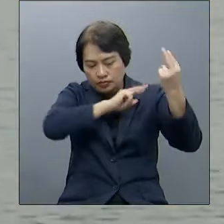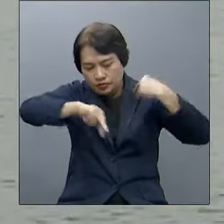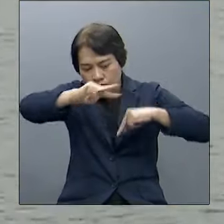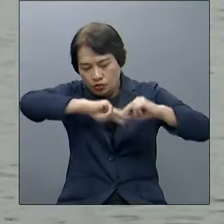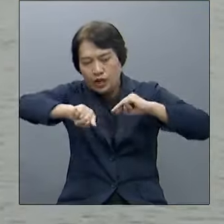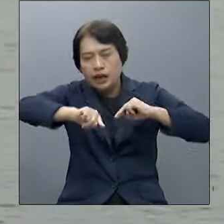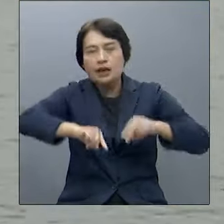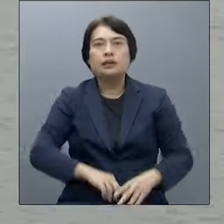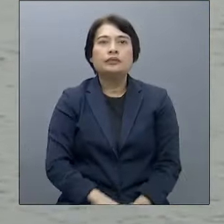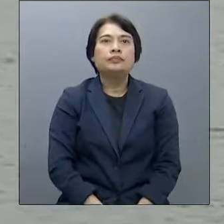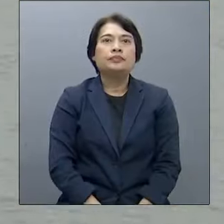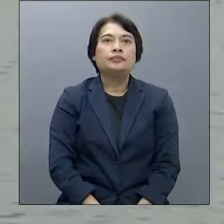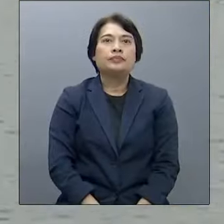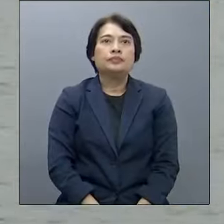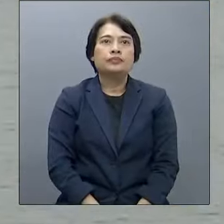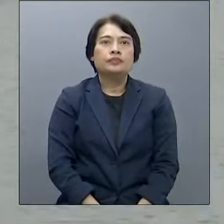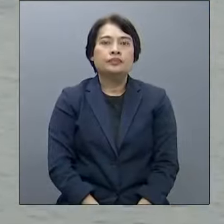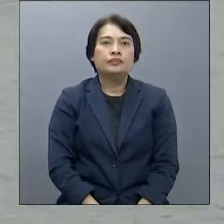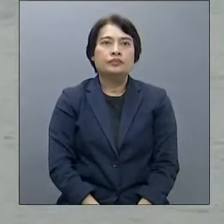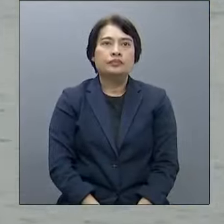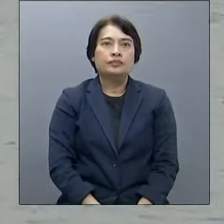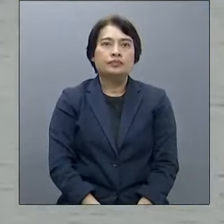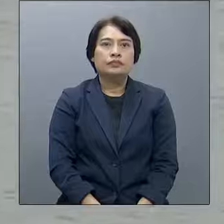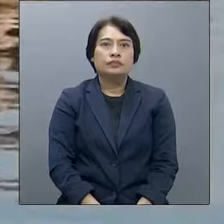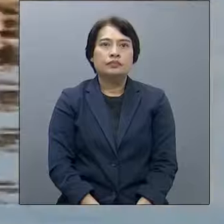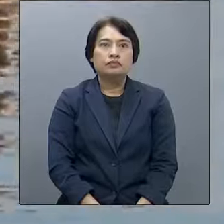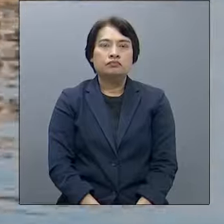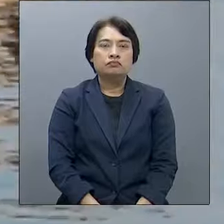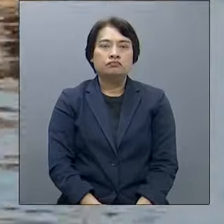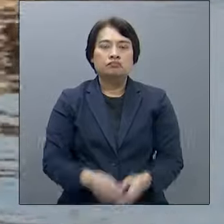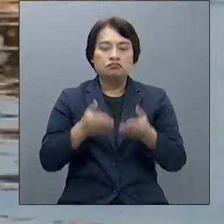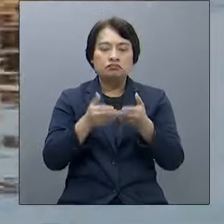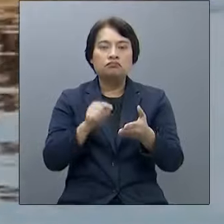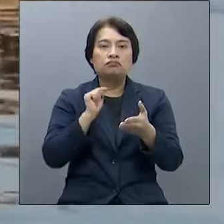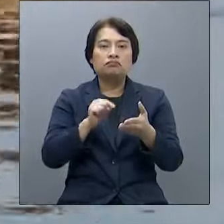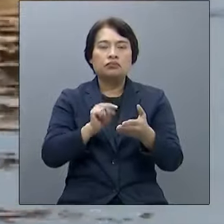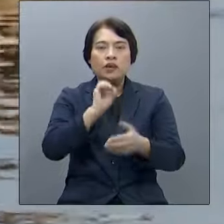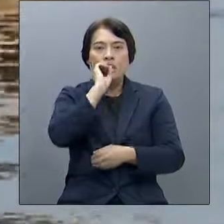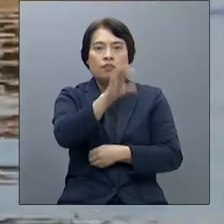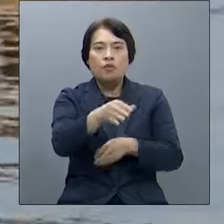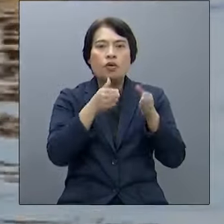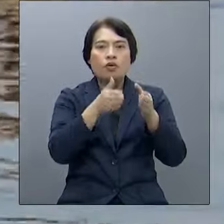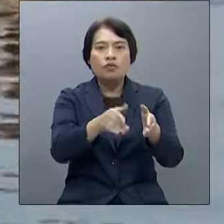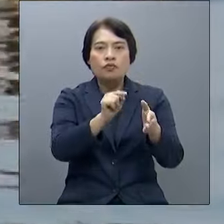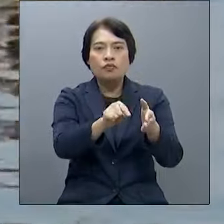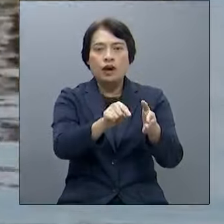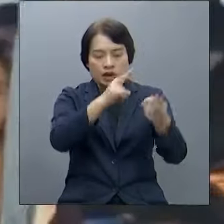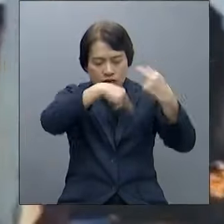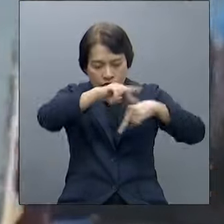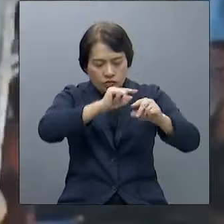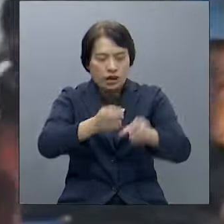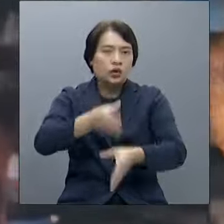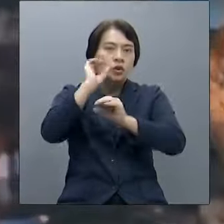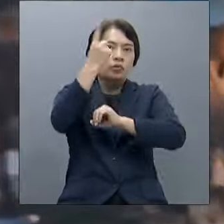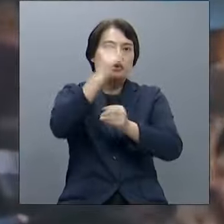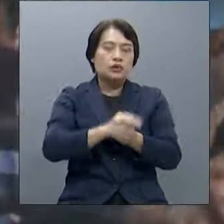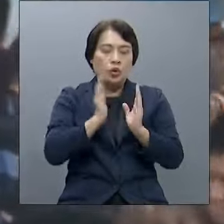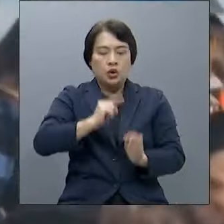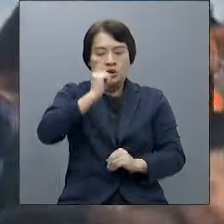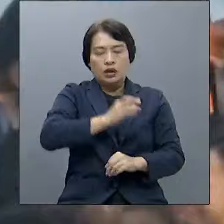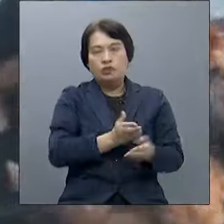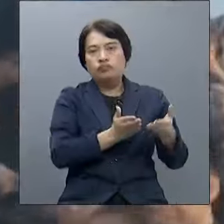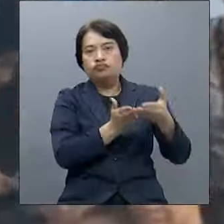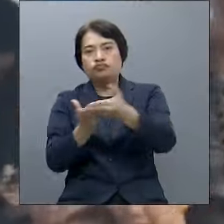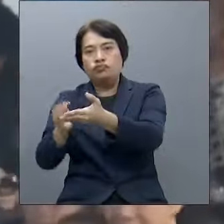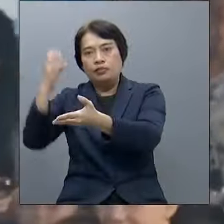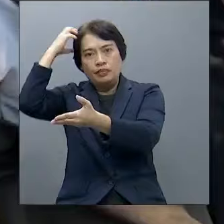แลส่วนประเด็นที่ผู้ประกอบการเดินเรือเรียกร้องให้ฝ่ายความมั่นคงทบทวนการห้ามคนไทยเดินทางข้ามแดนไปยังประเทศ